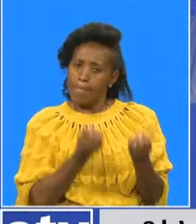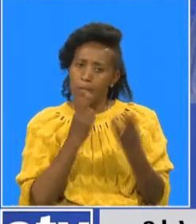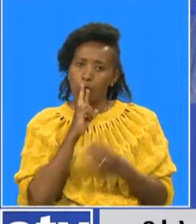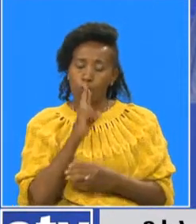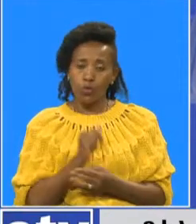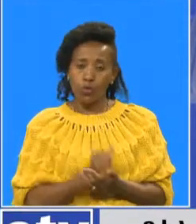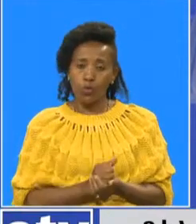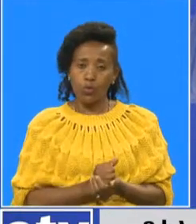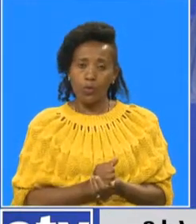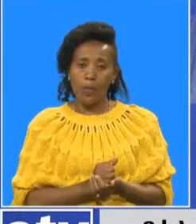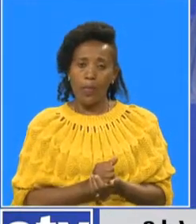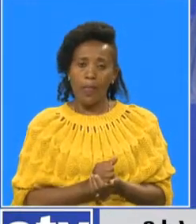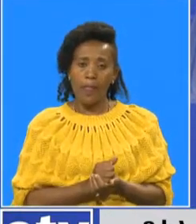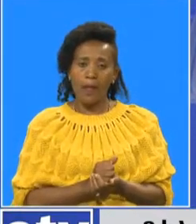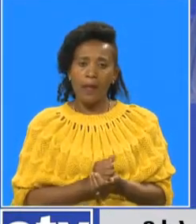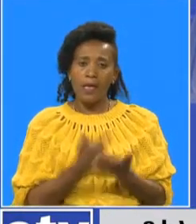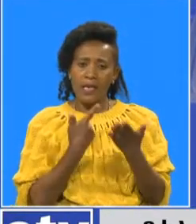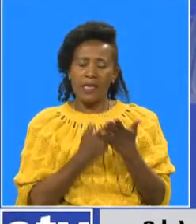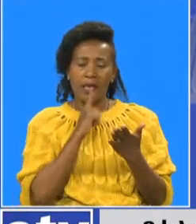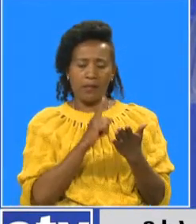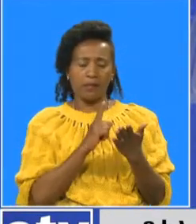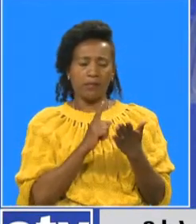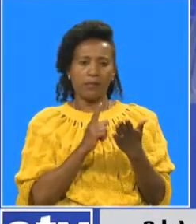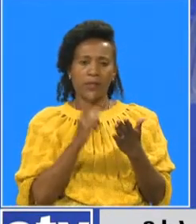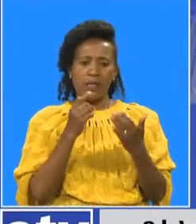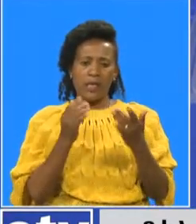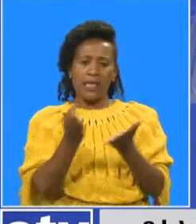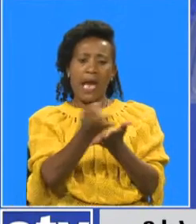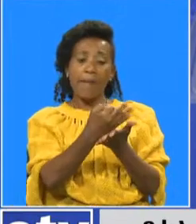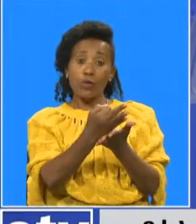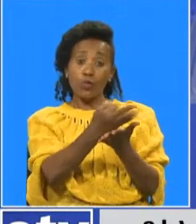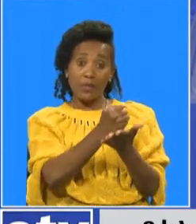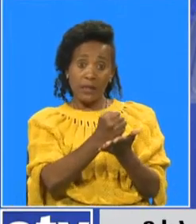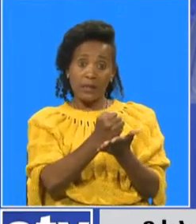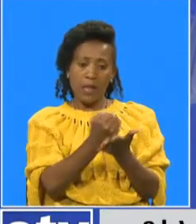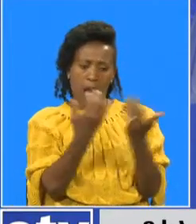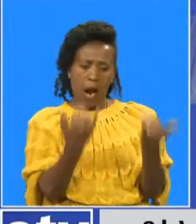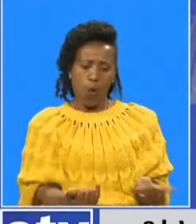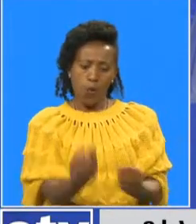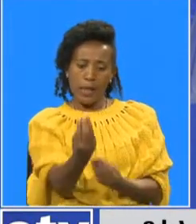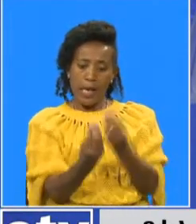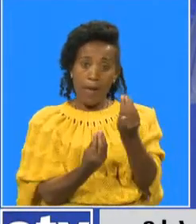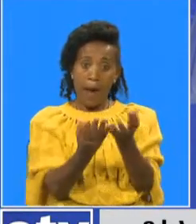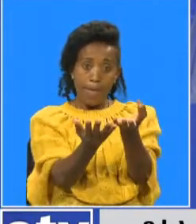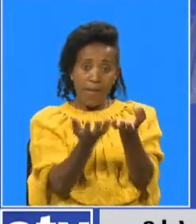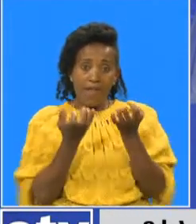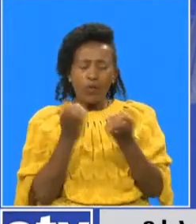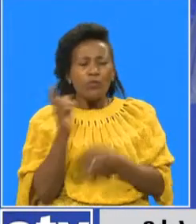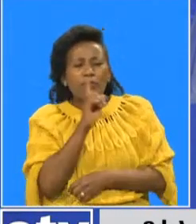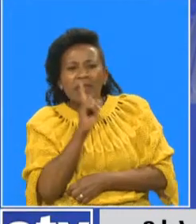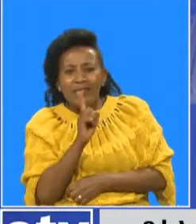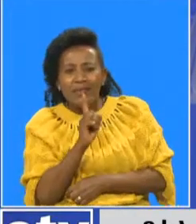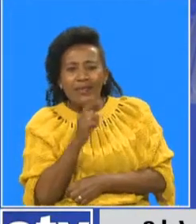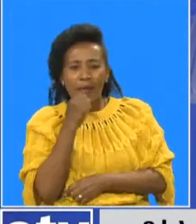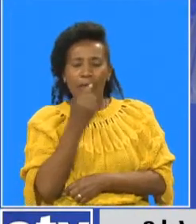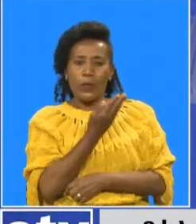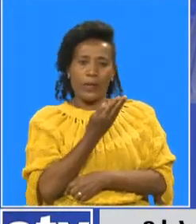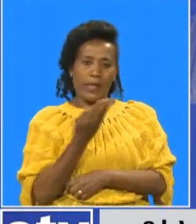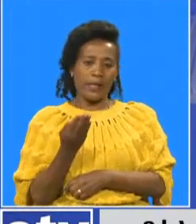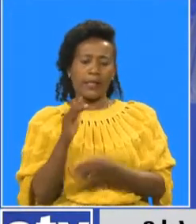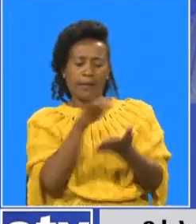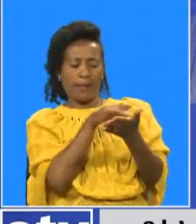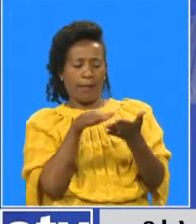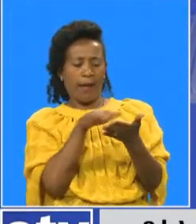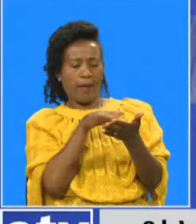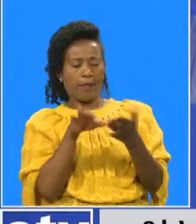ብዙዎቹ ሪፐርፐዝ እንዲያደርጉ ያመርቱት የነበረው ምርት አሁን ገበያው የሚፈልገው ምንድን ነው የሚል